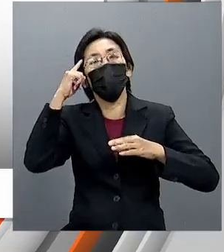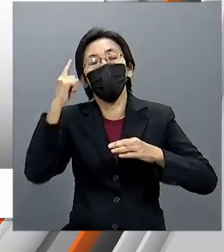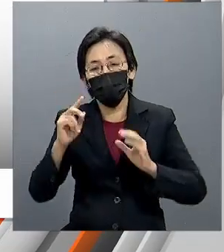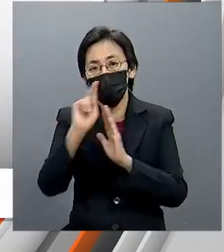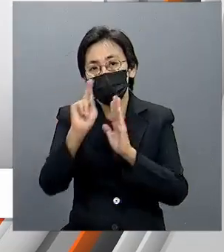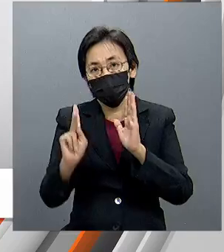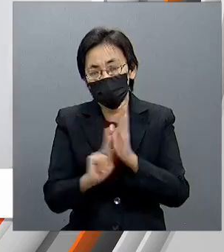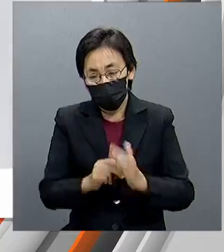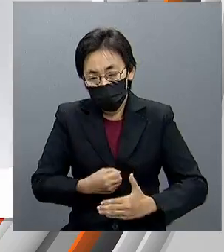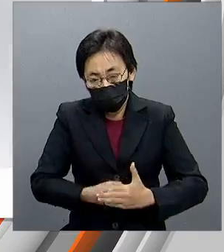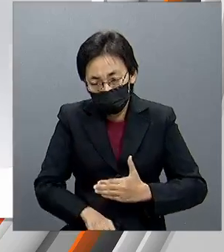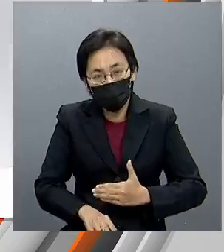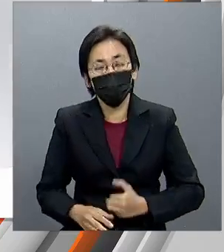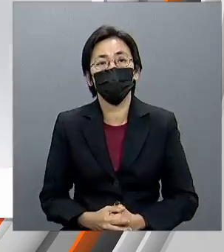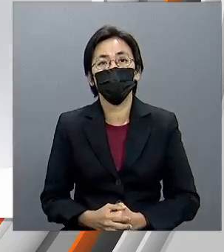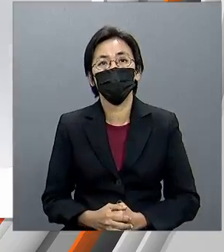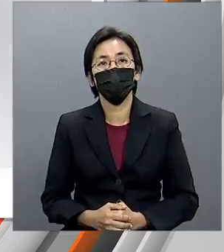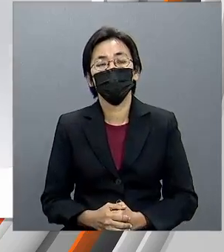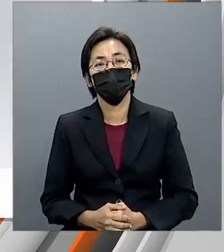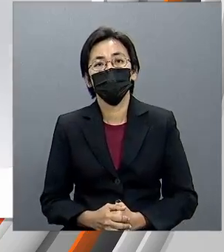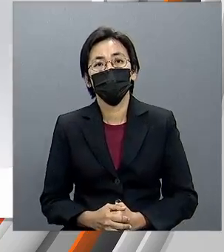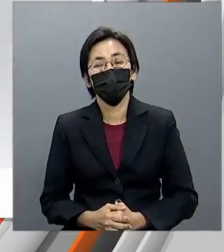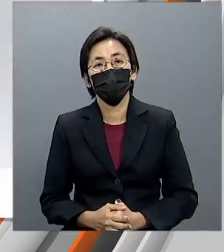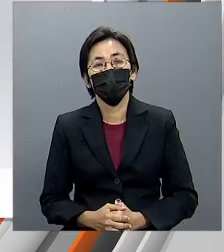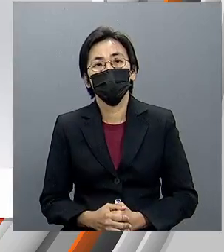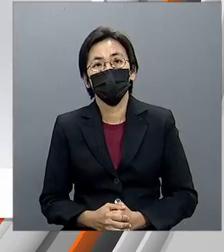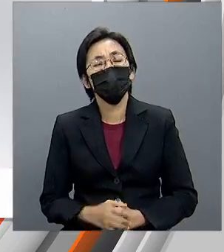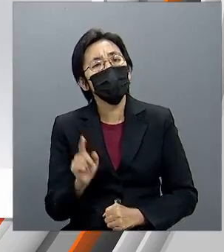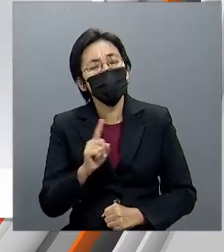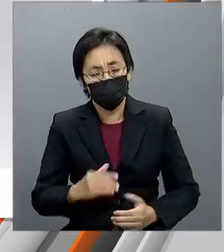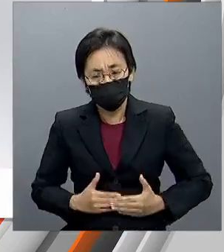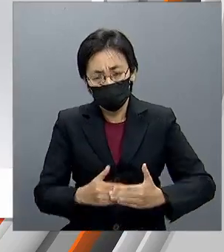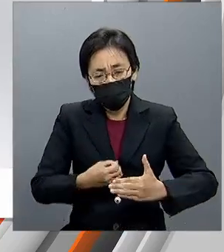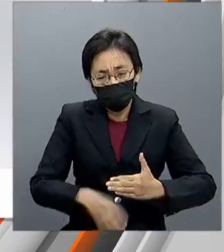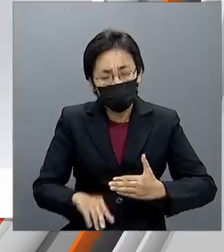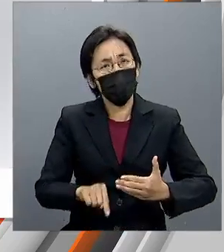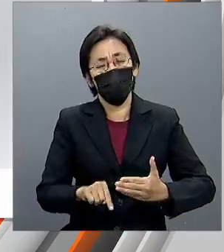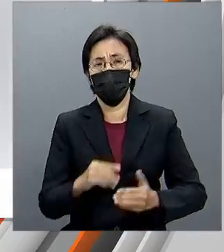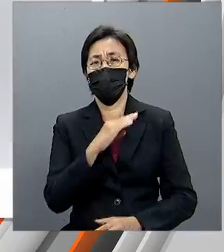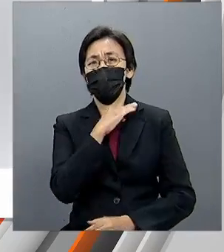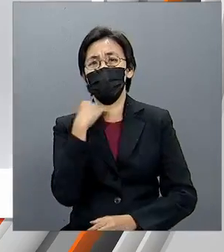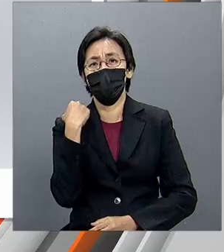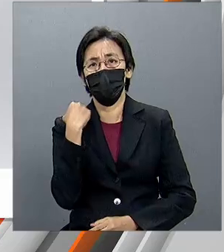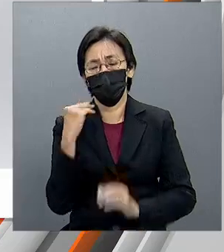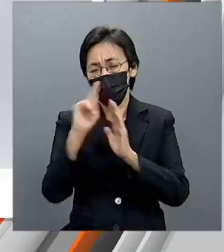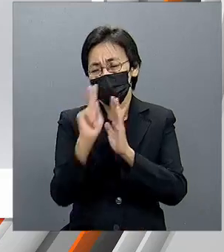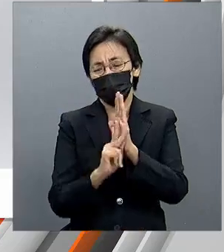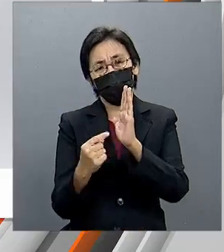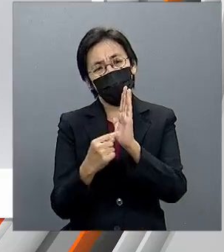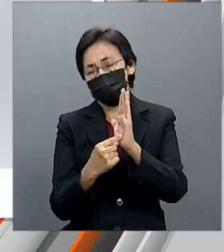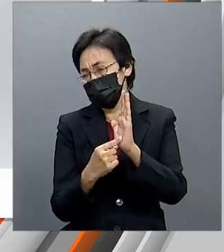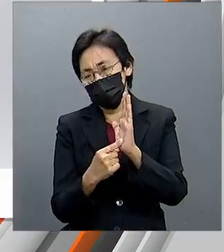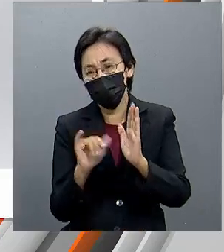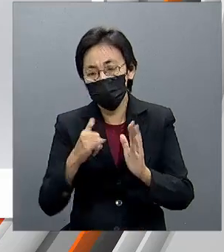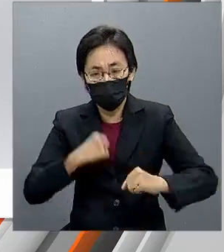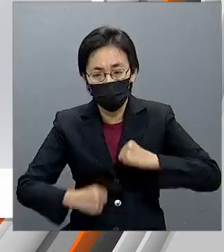ท้งความคิดเห็นบางส่วนตั้งคำถามถึงการทำแท้งว่าเป็นบาปและกฎหมายนี้อาจจะทำให้วัยรุ่นทำแท้งม